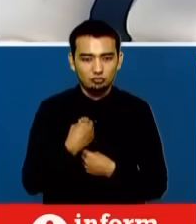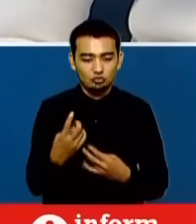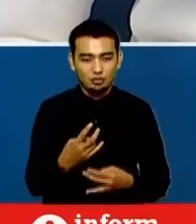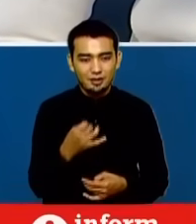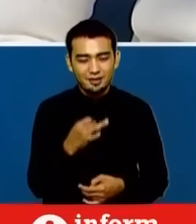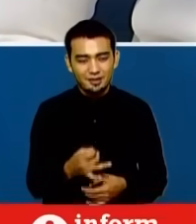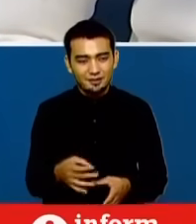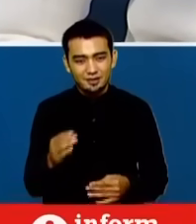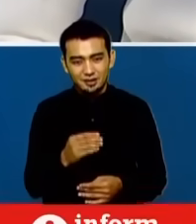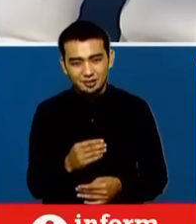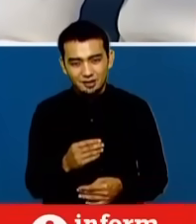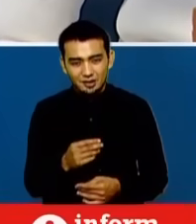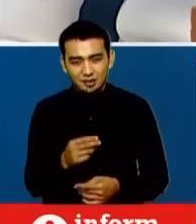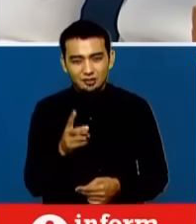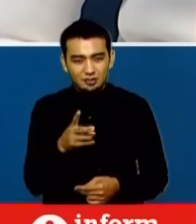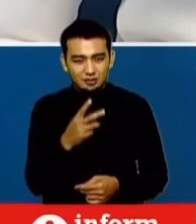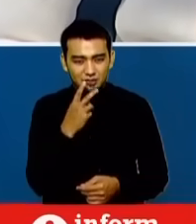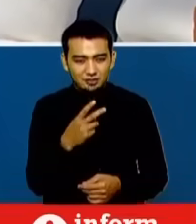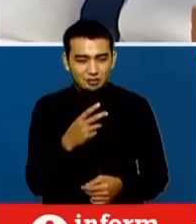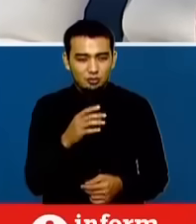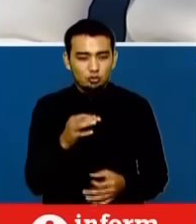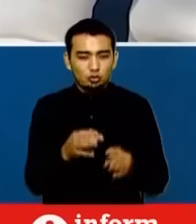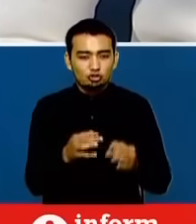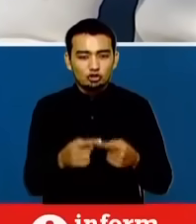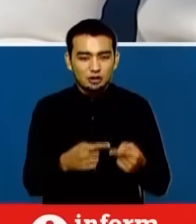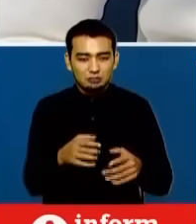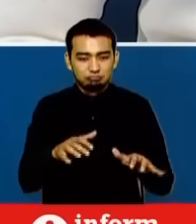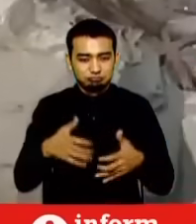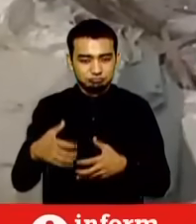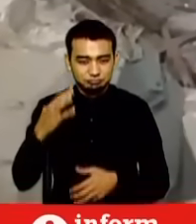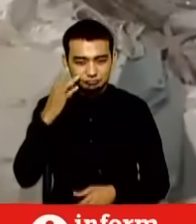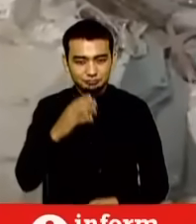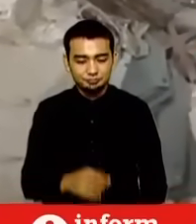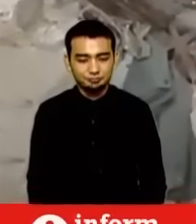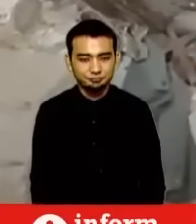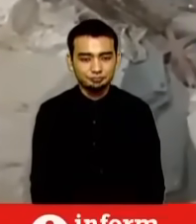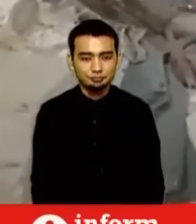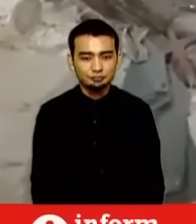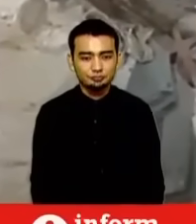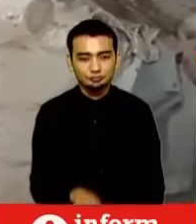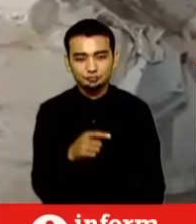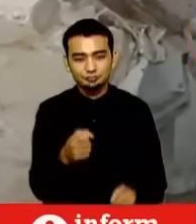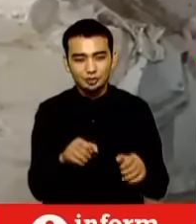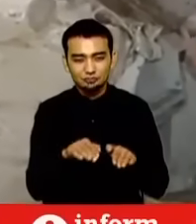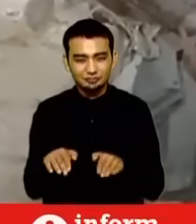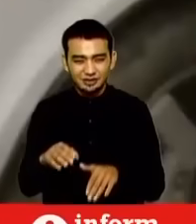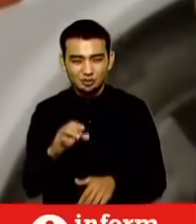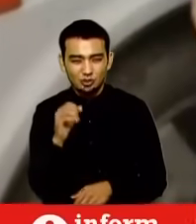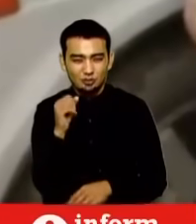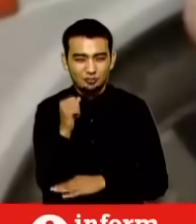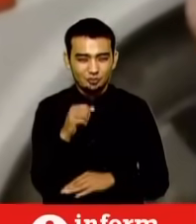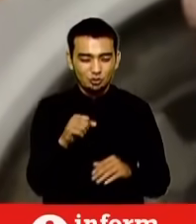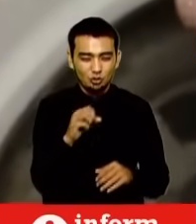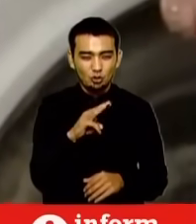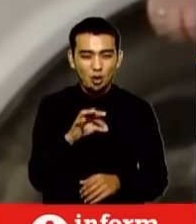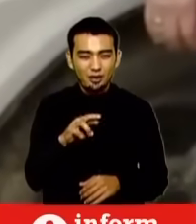ақжағалылар көнбегендердің меншігі мүлігін сот арқылы өндіріп алмақ. Көлікжай сүрлет дегенде естіген тұрғындар бірден